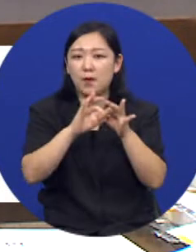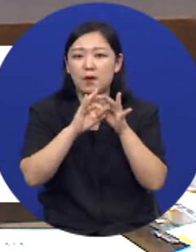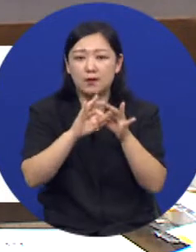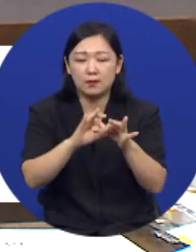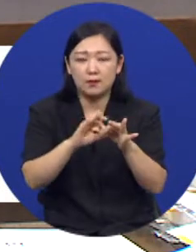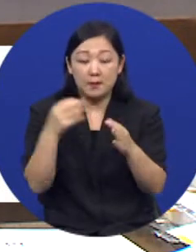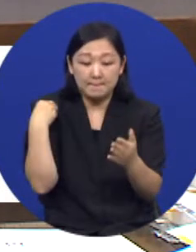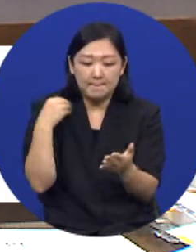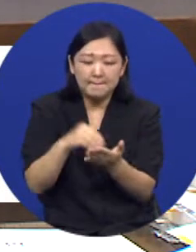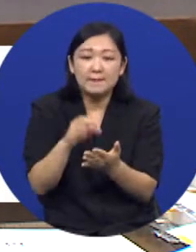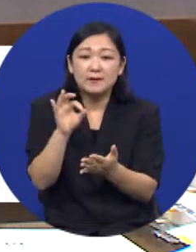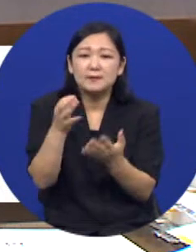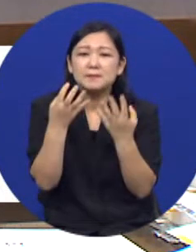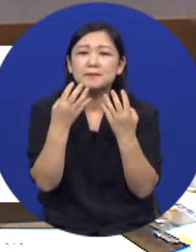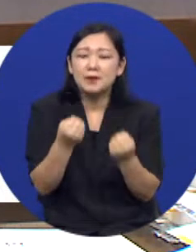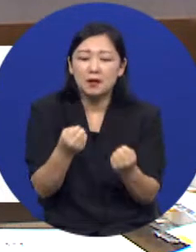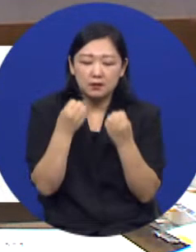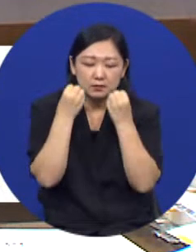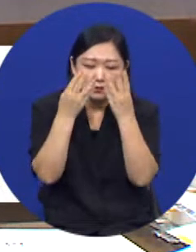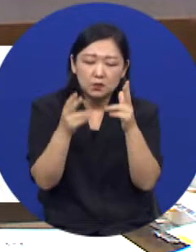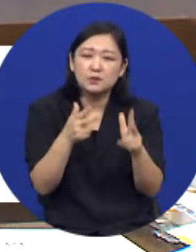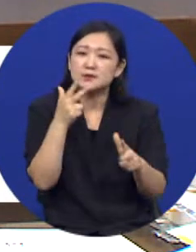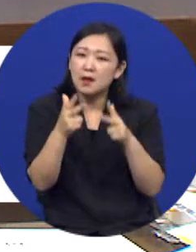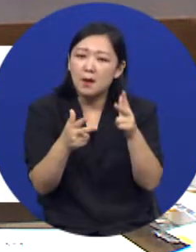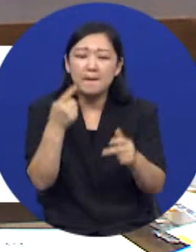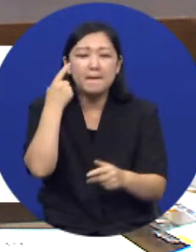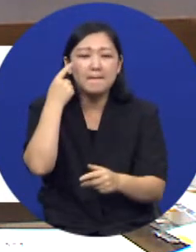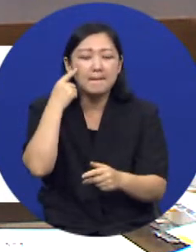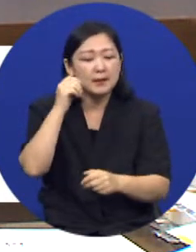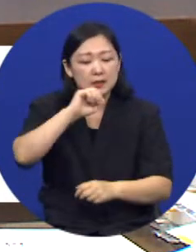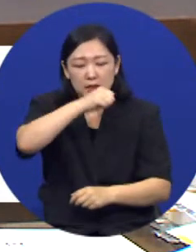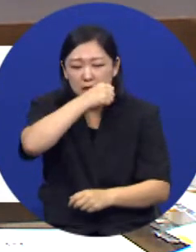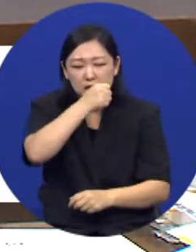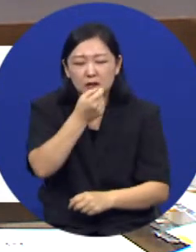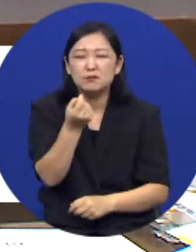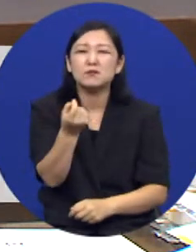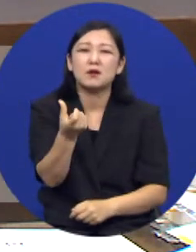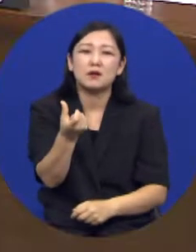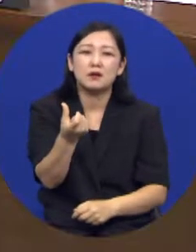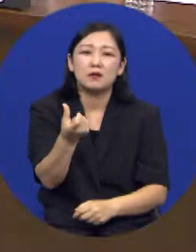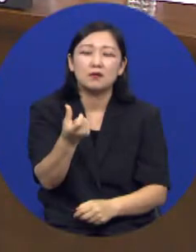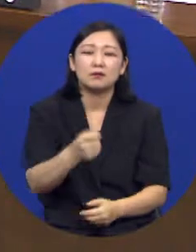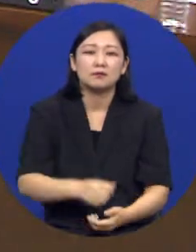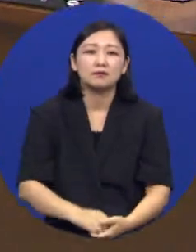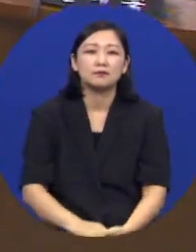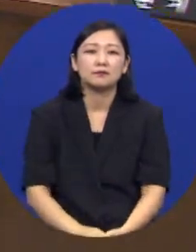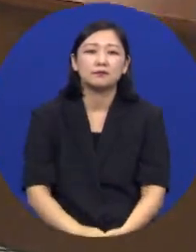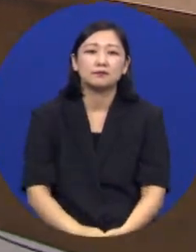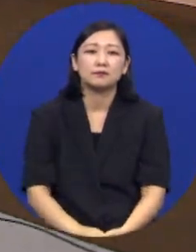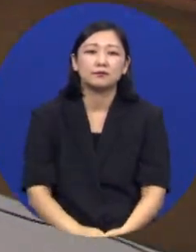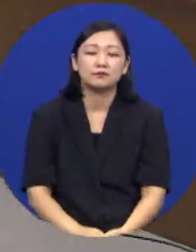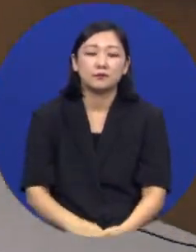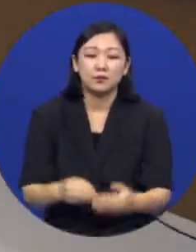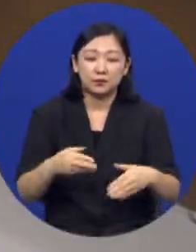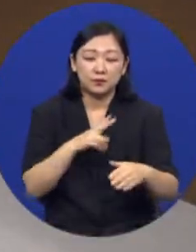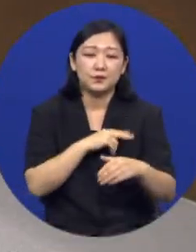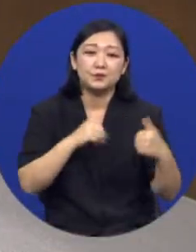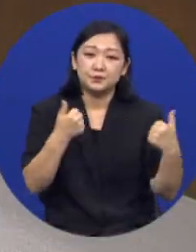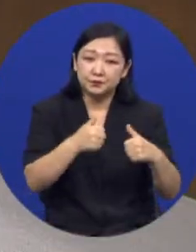반납금이 많고 새롭게 어떤 사업을 해보겠다는 예산은 상당히 적은 수준인데요. 한편